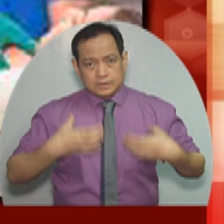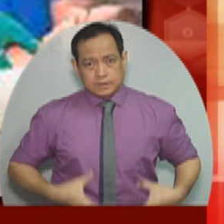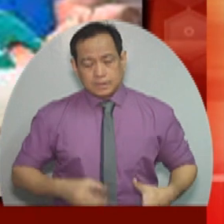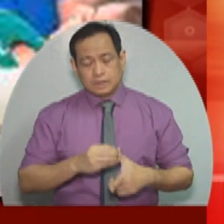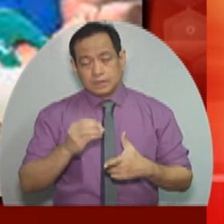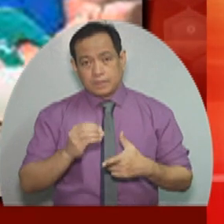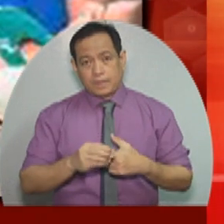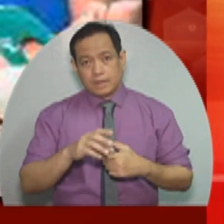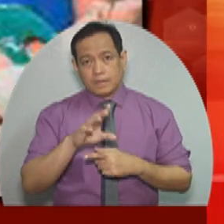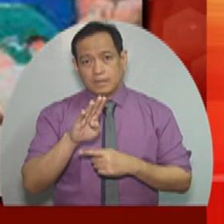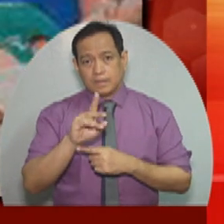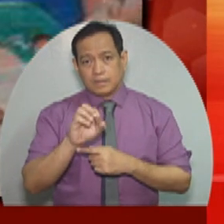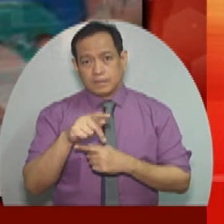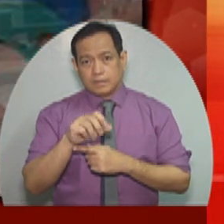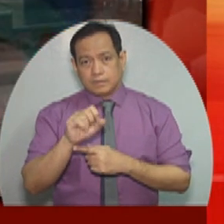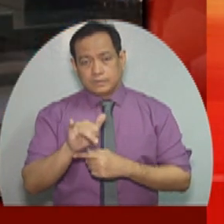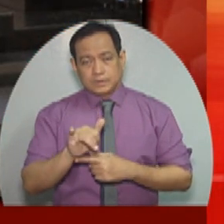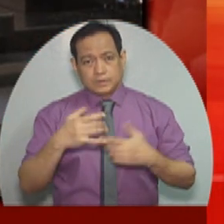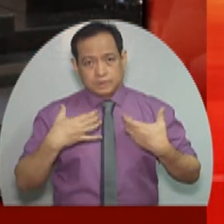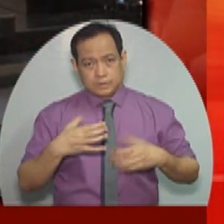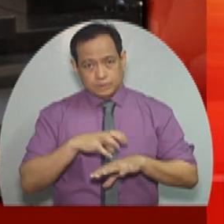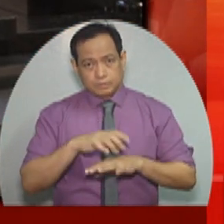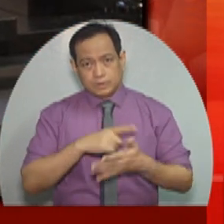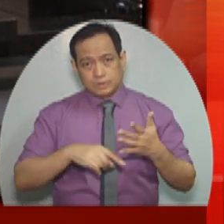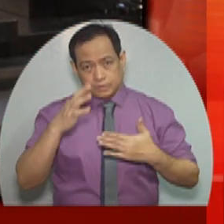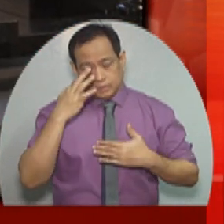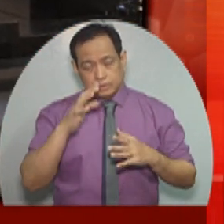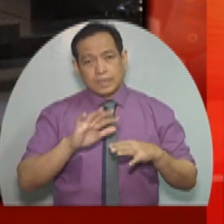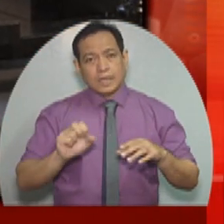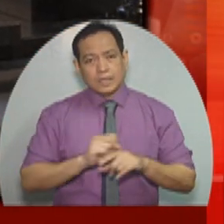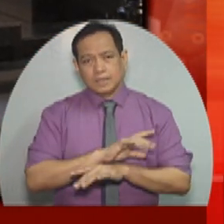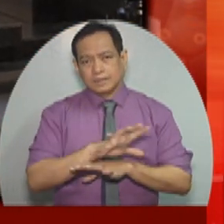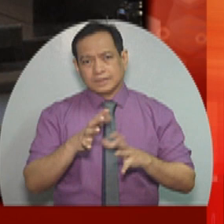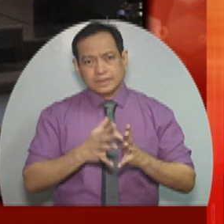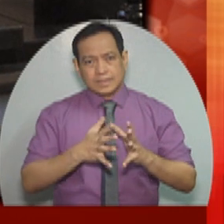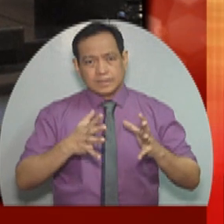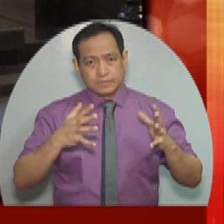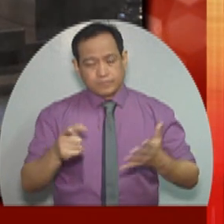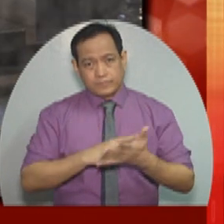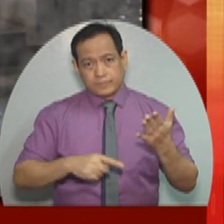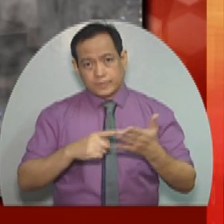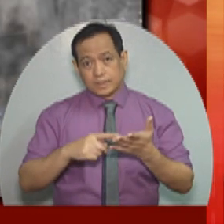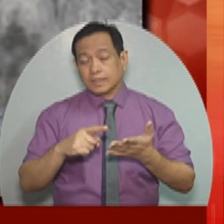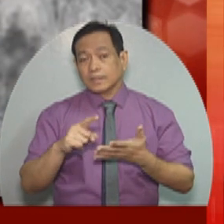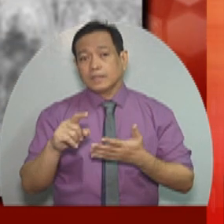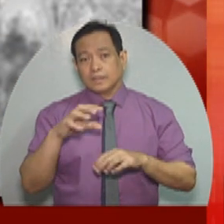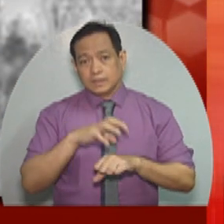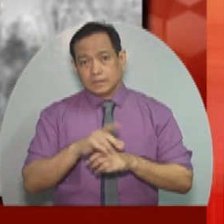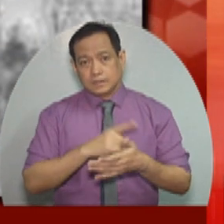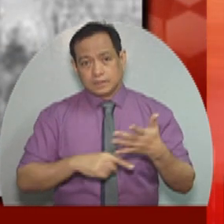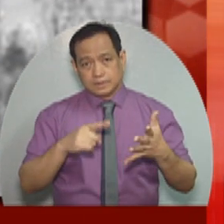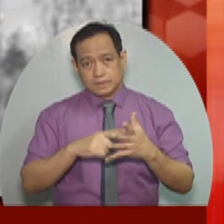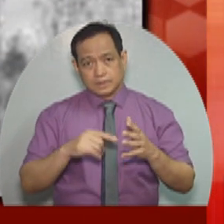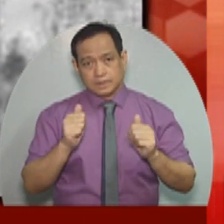MRI, bone scan o i-biopsy ang tumor para malaman kung kumalat na o kung gaano kalala ito. Maraming